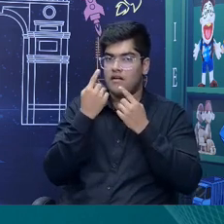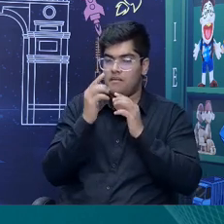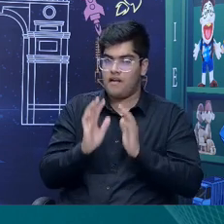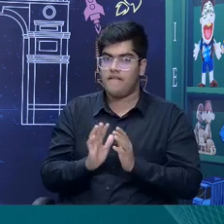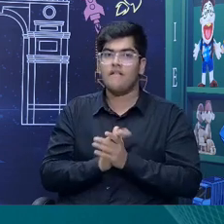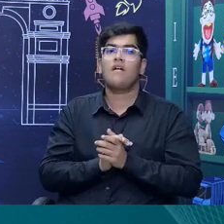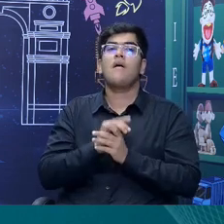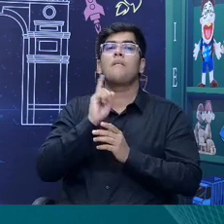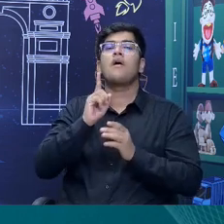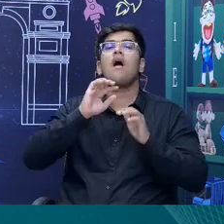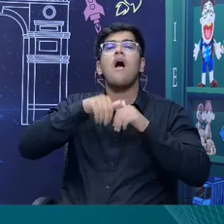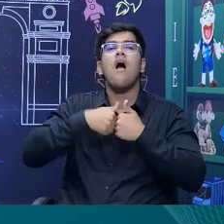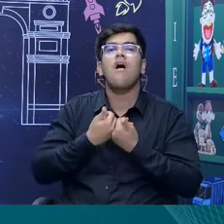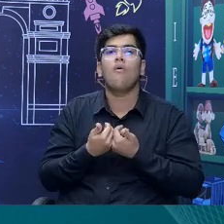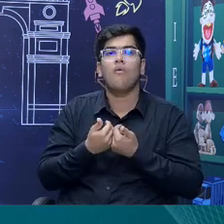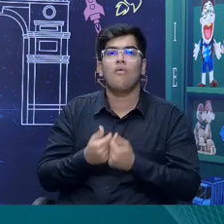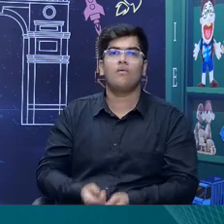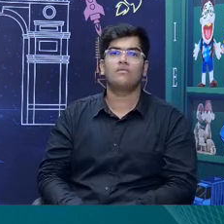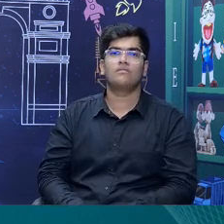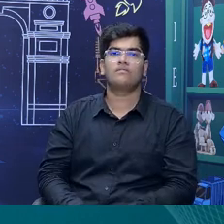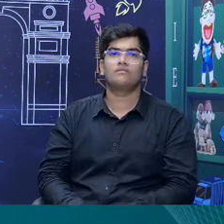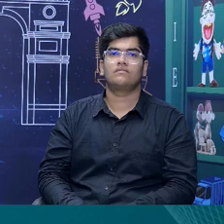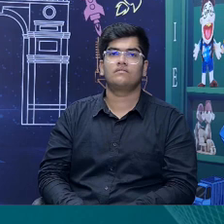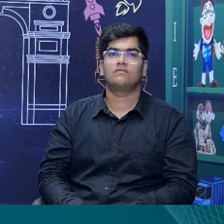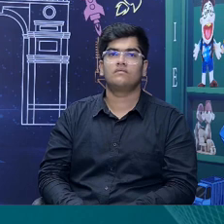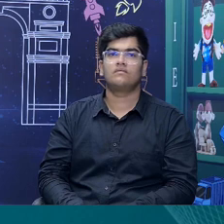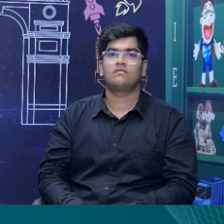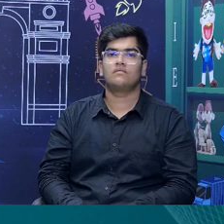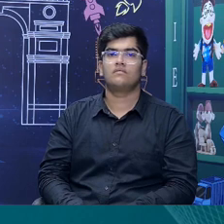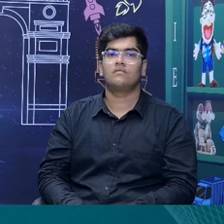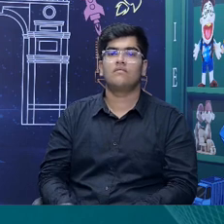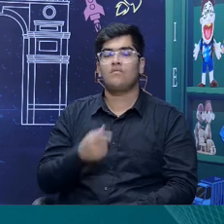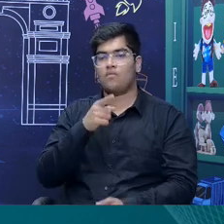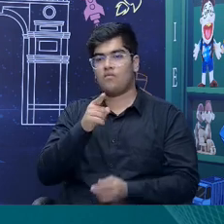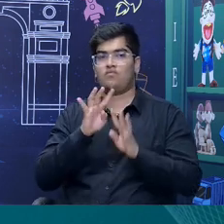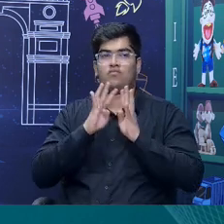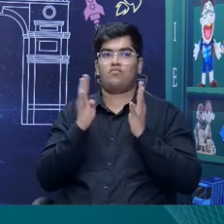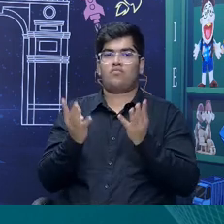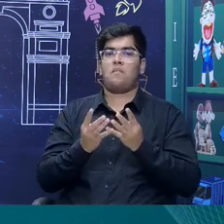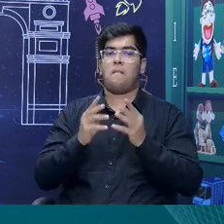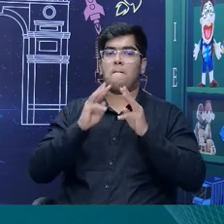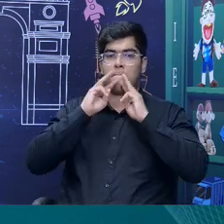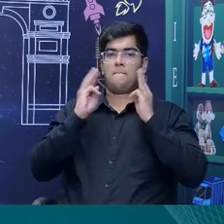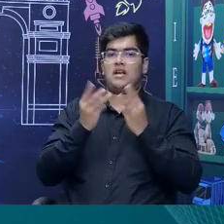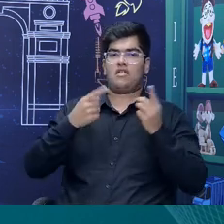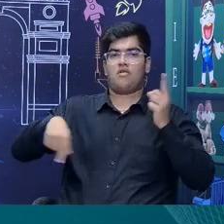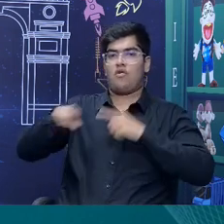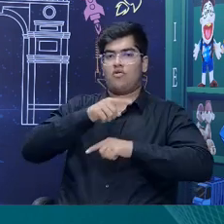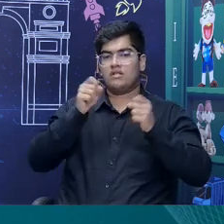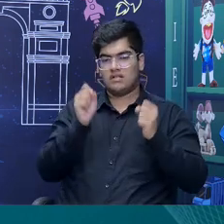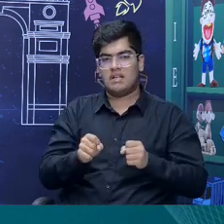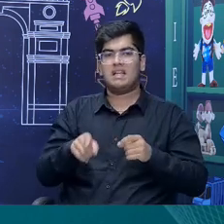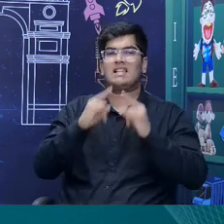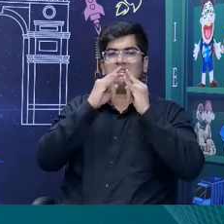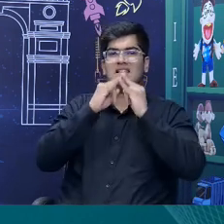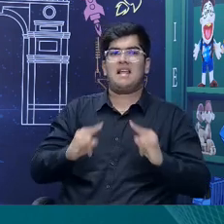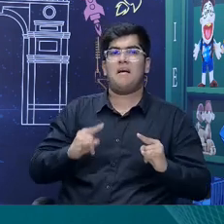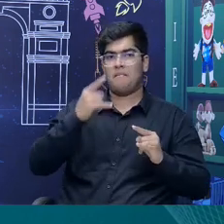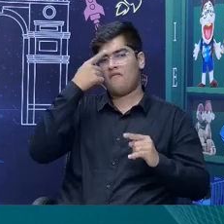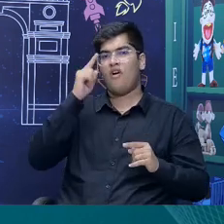हैं लेकिन करवाएं कैसे तो पंचायत बैठी है और सोचती है यह कम ऑर्गेनाइज कैसे करना